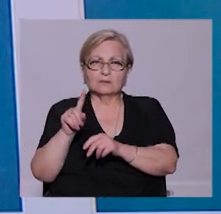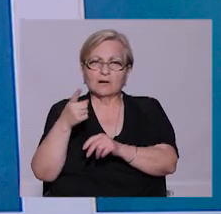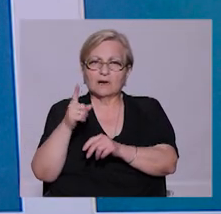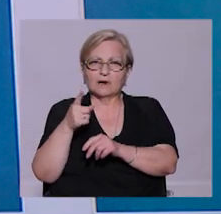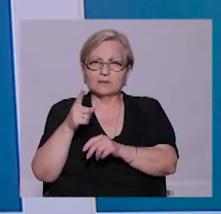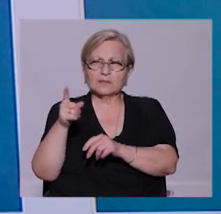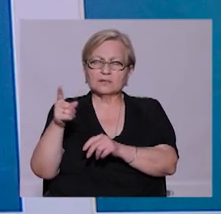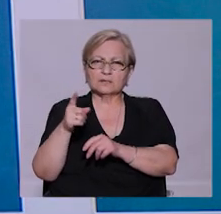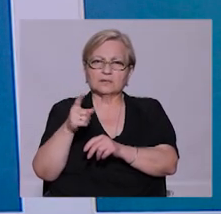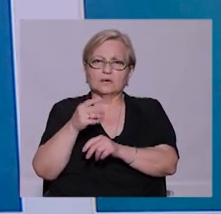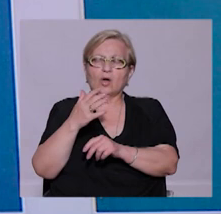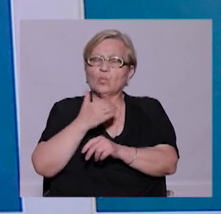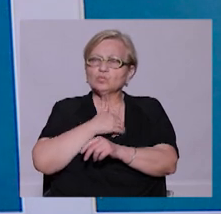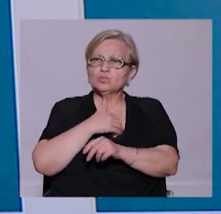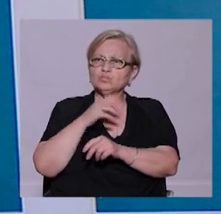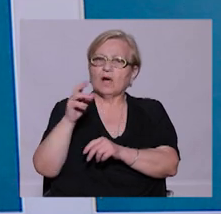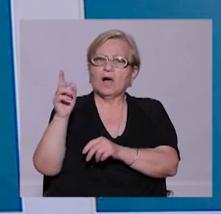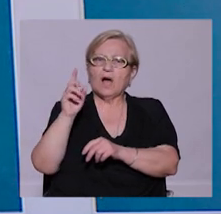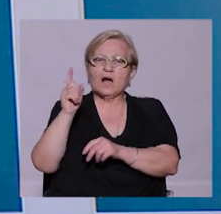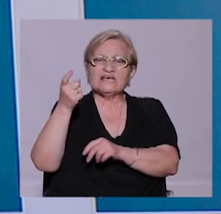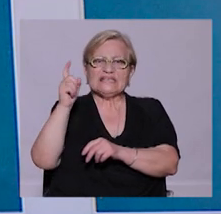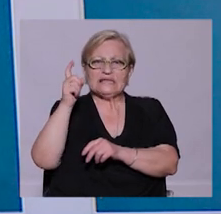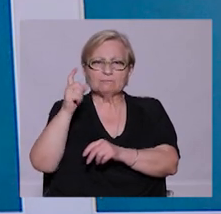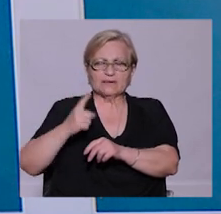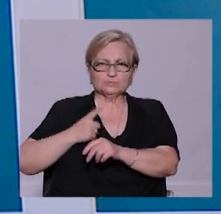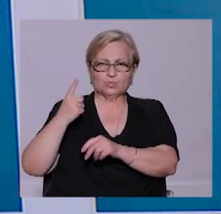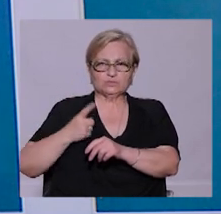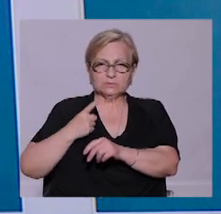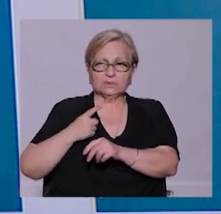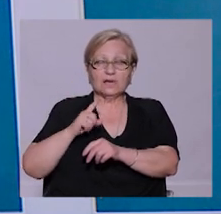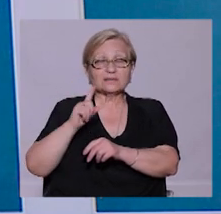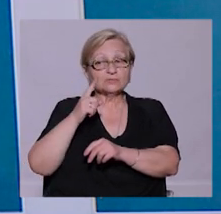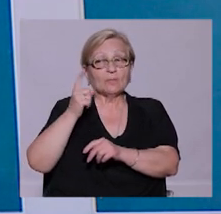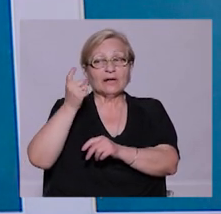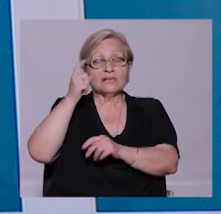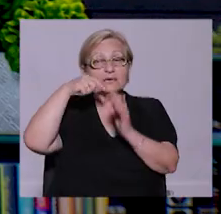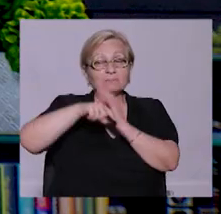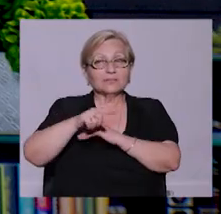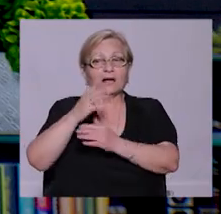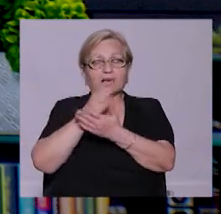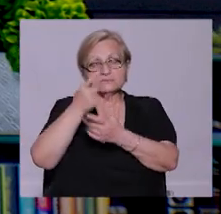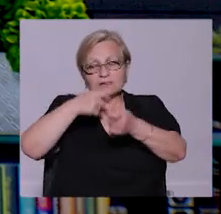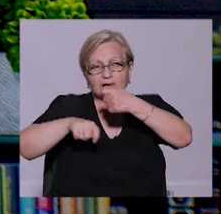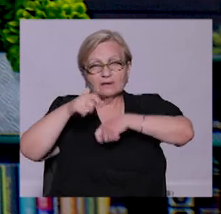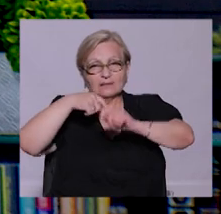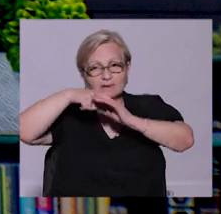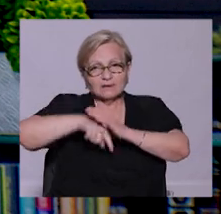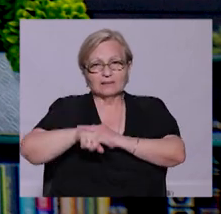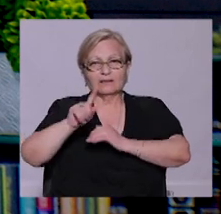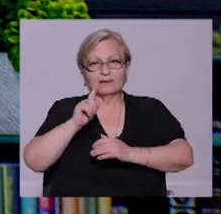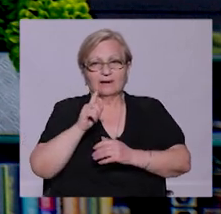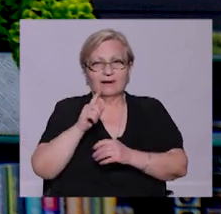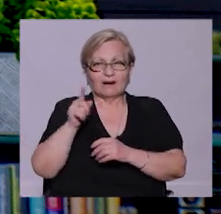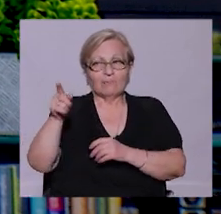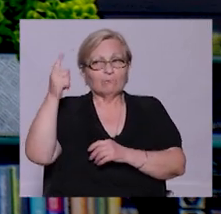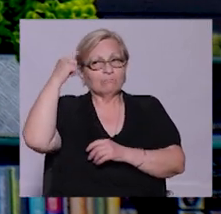რატო სჭირდებოდა მას ქიმიის ოსტატი. ქიმია, როგორც უკვე ვთქვით, სწავლობს ნივთიერებების აგებულებას, ხო, შემადგენლობას.